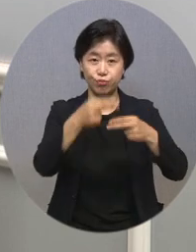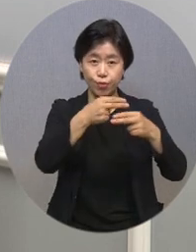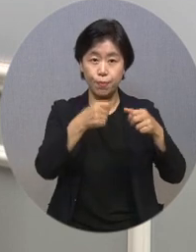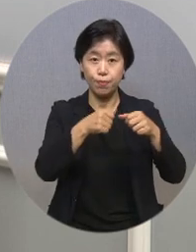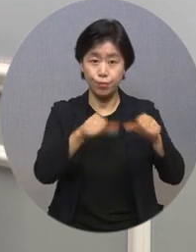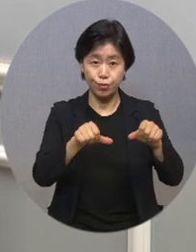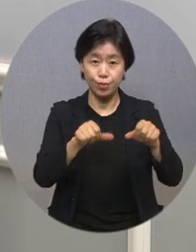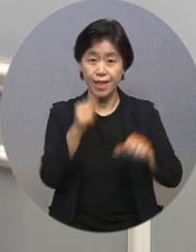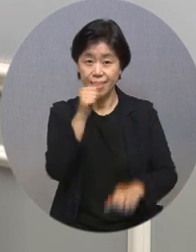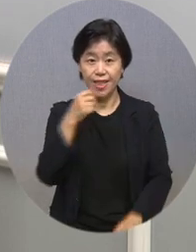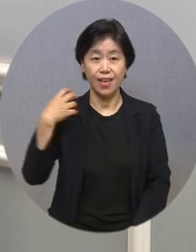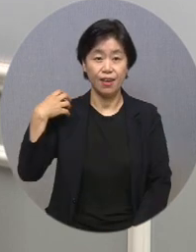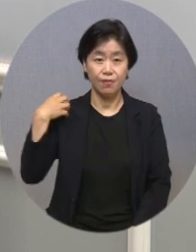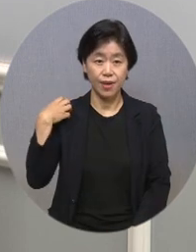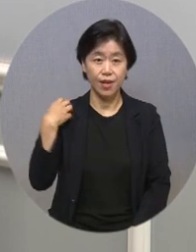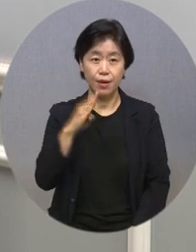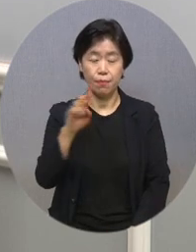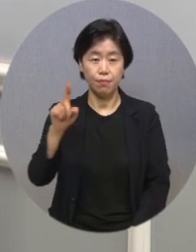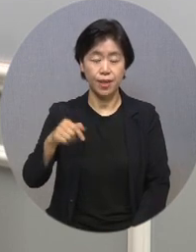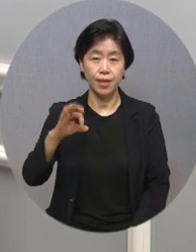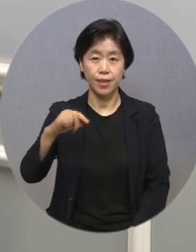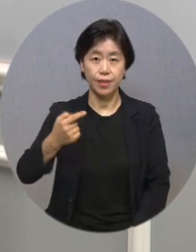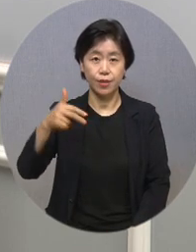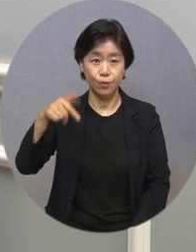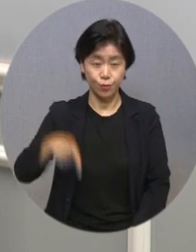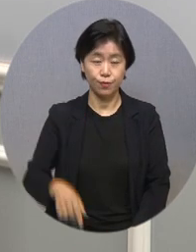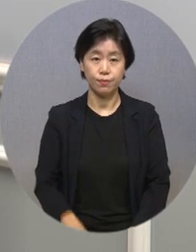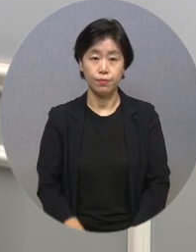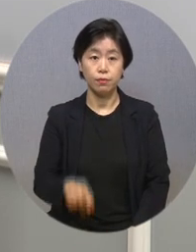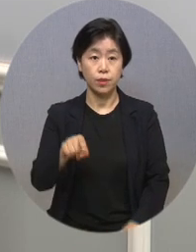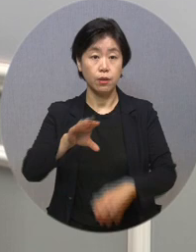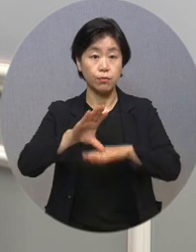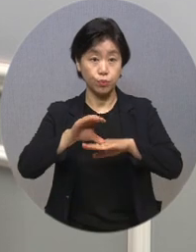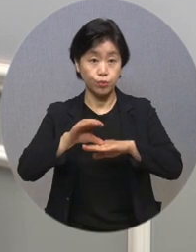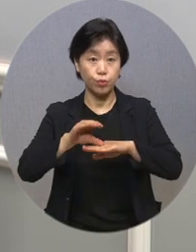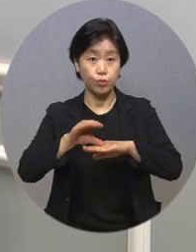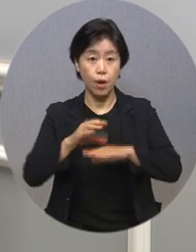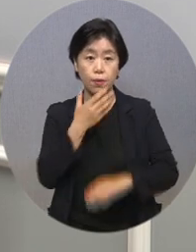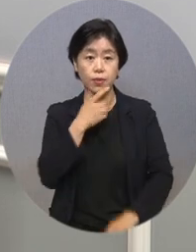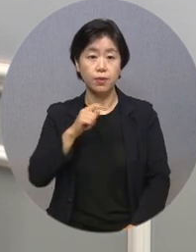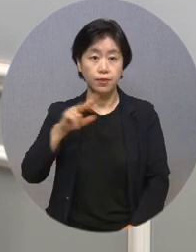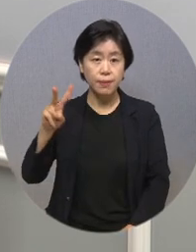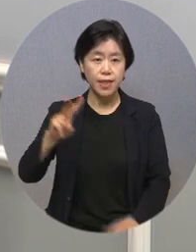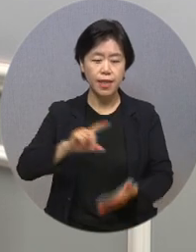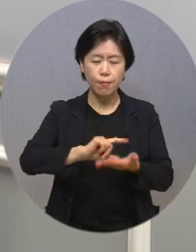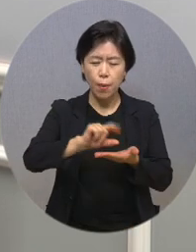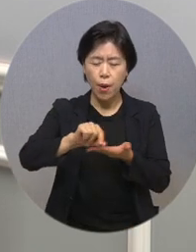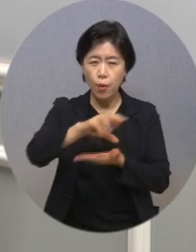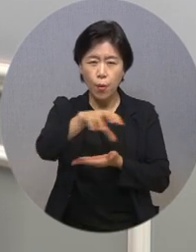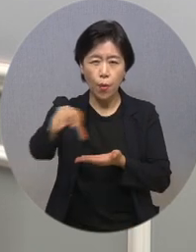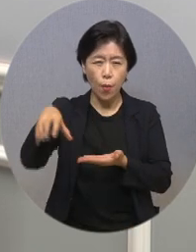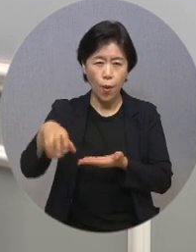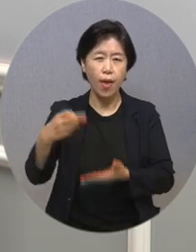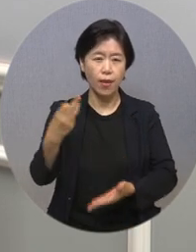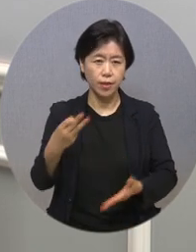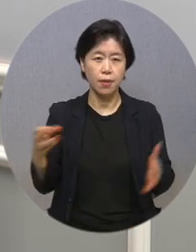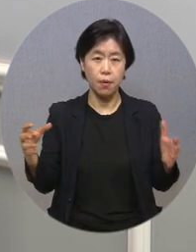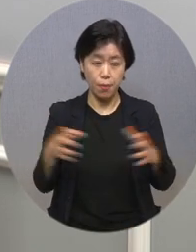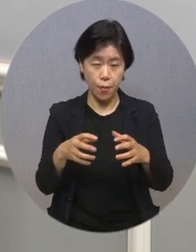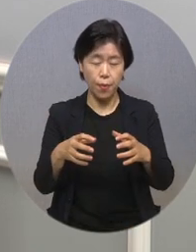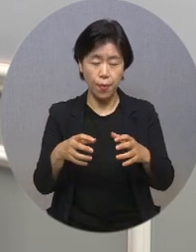박은주입니다. 배리어 프리 코리아는 복지TV 13개 전국 지사에서 나눔과 배려를 실천하는